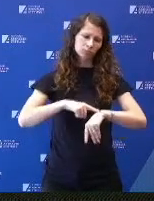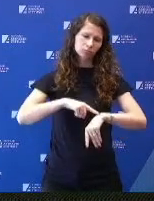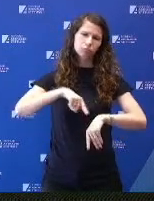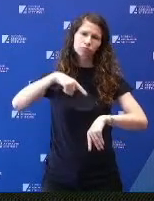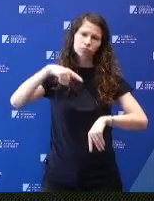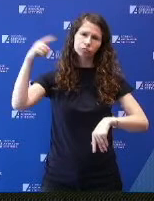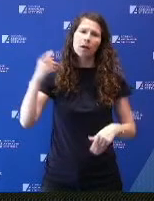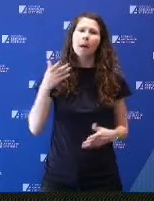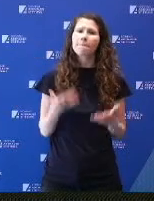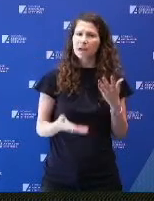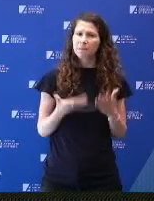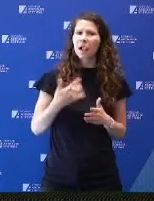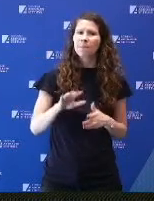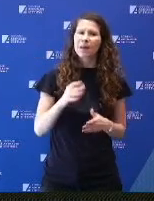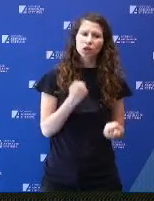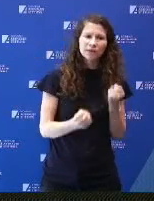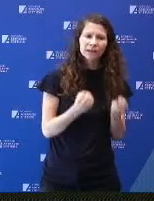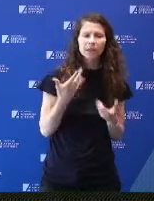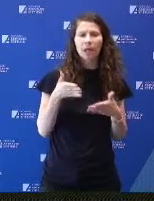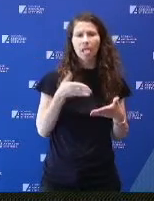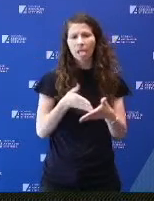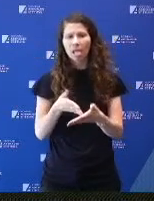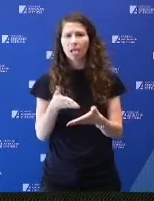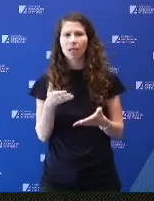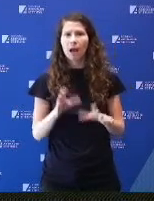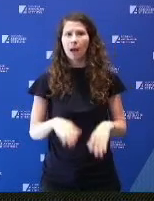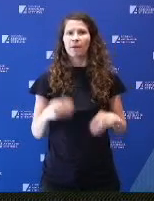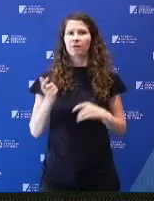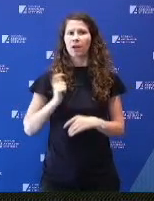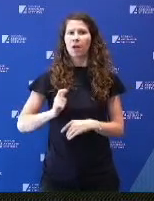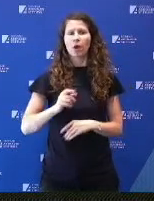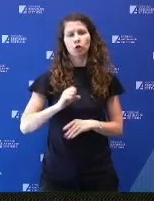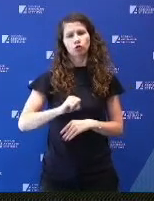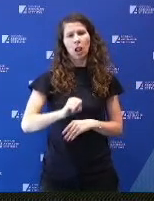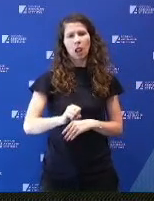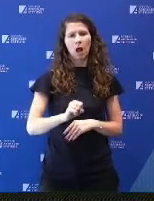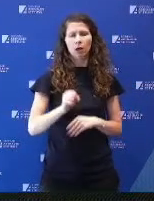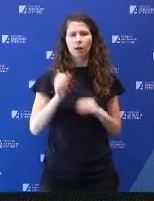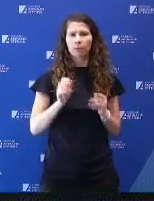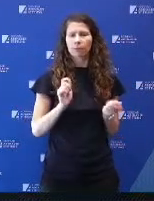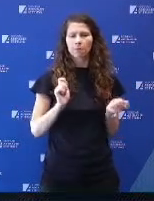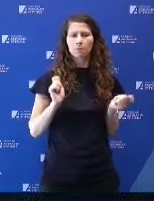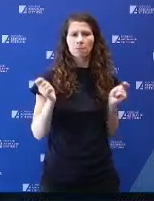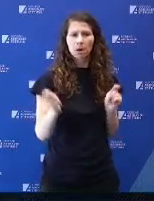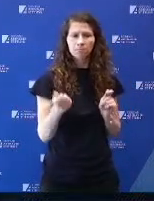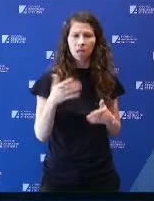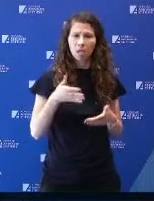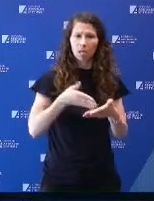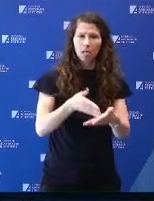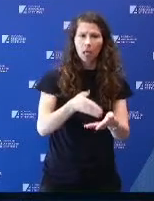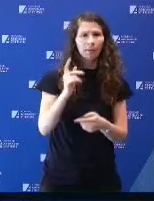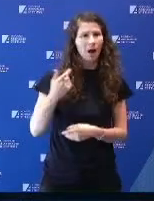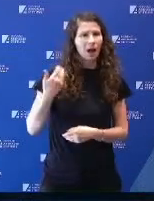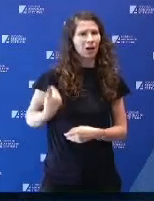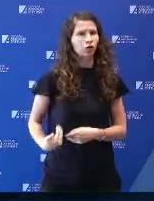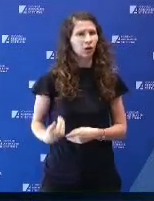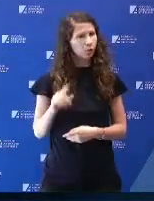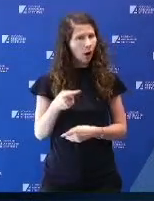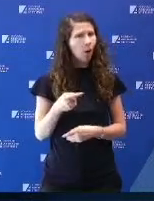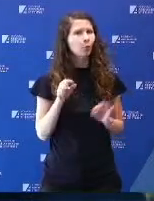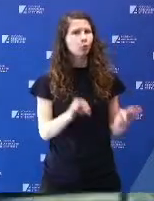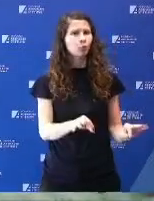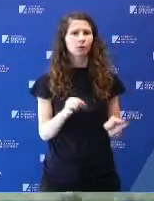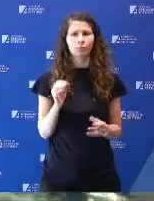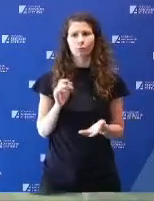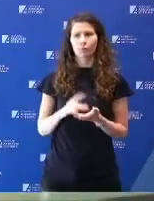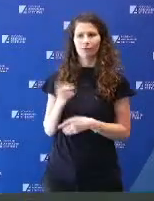als ich vielleicht gedacht habe anfänglich. Aber auf der anderen Seite denke ich, Anstrengung ist irgendwie auch was Gutes. Wir machen ja auch Sport, weil Anstrengung eigentlich